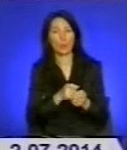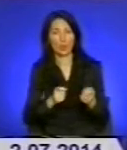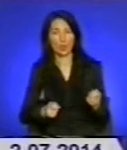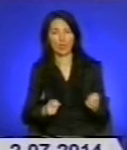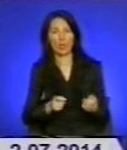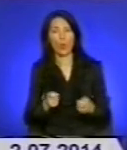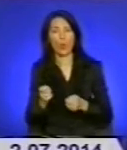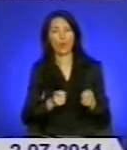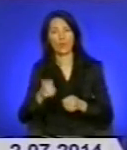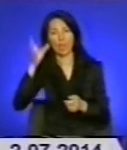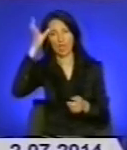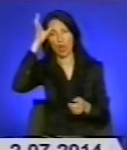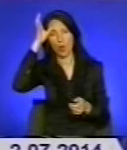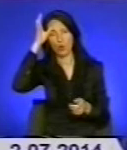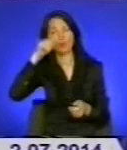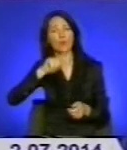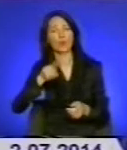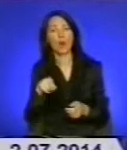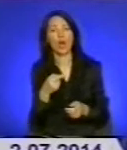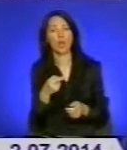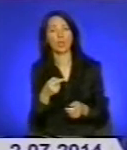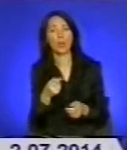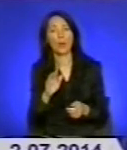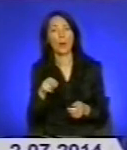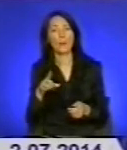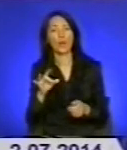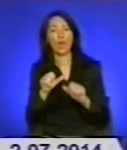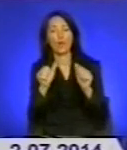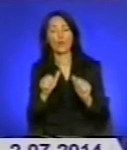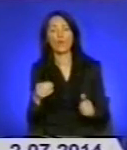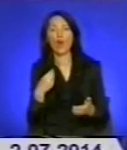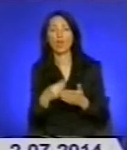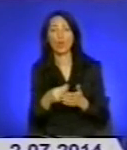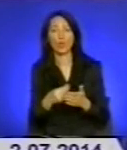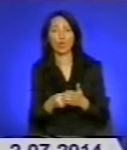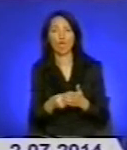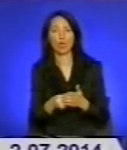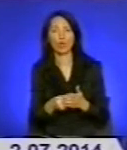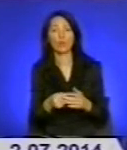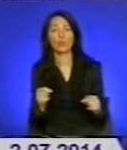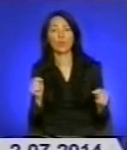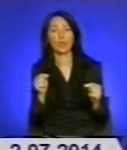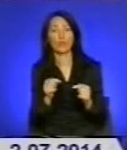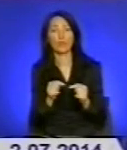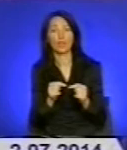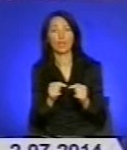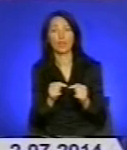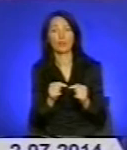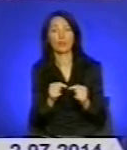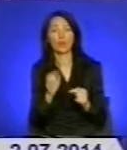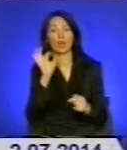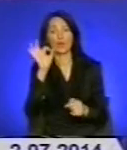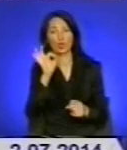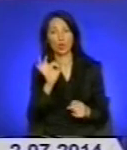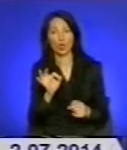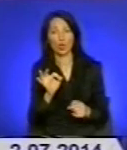на Україні вимагати при формуванні бюджету е-е відповідної е-е відсотку